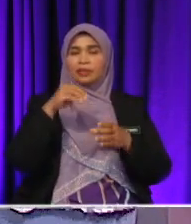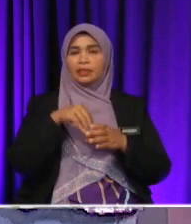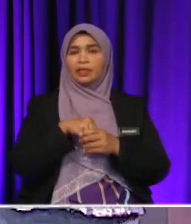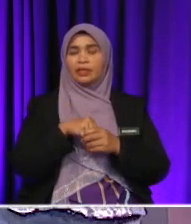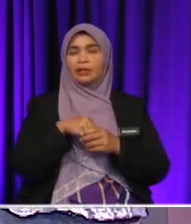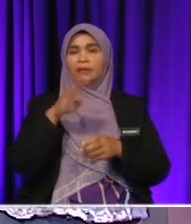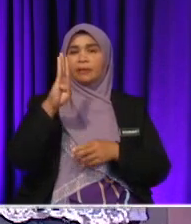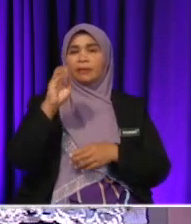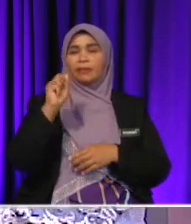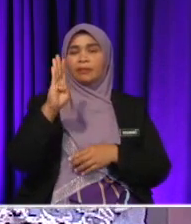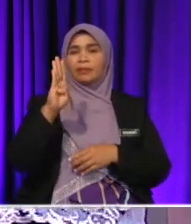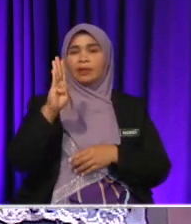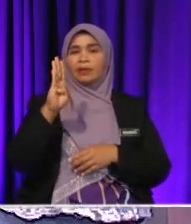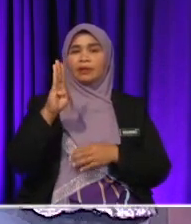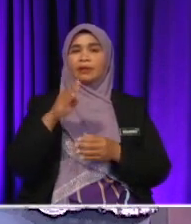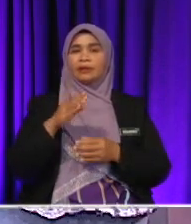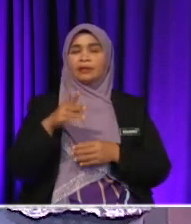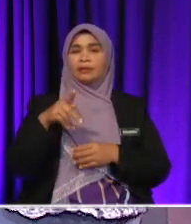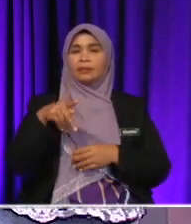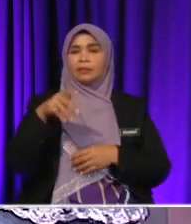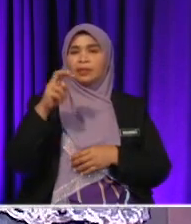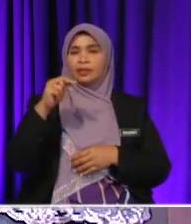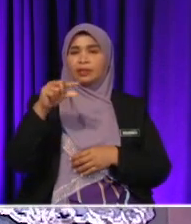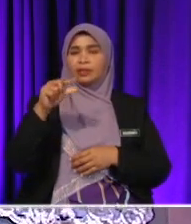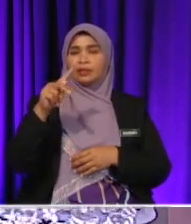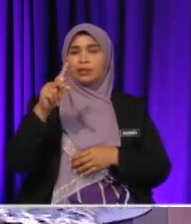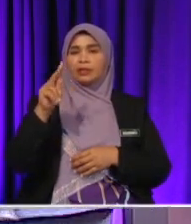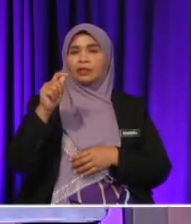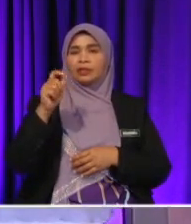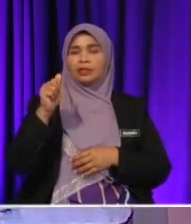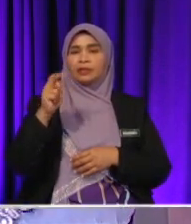pengangkutan dalam tumbuhan nah bolehlah